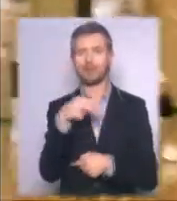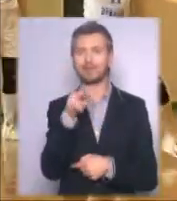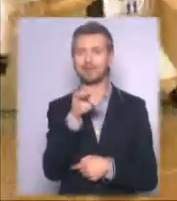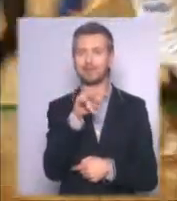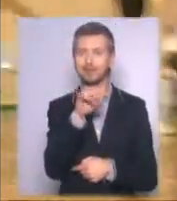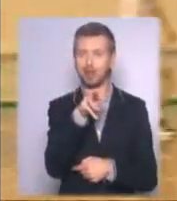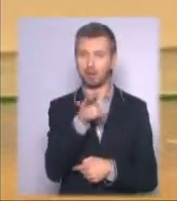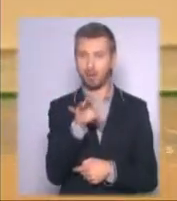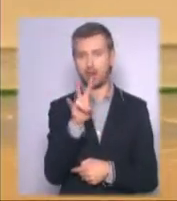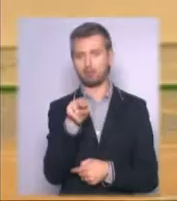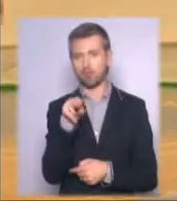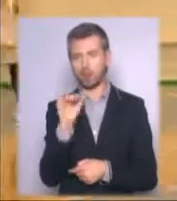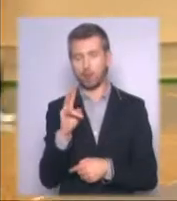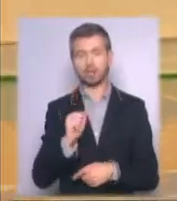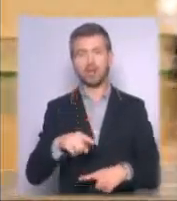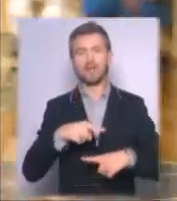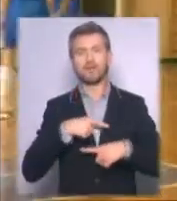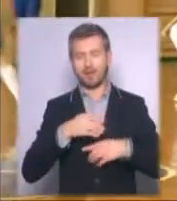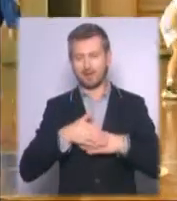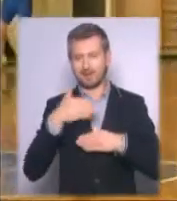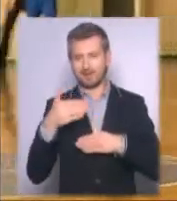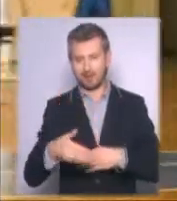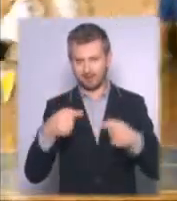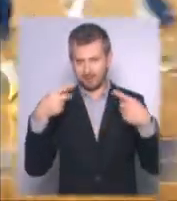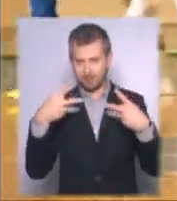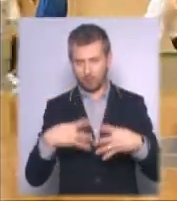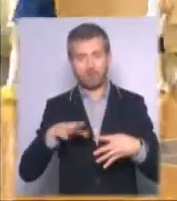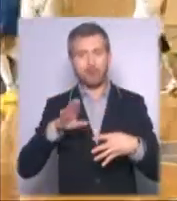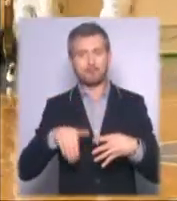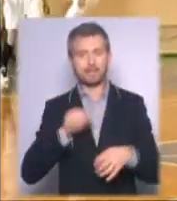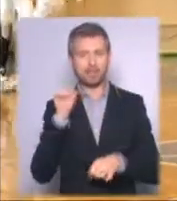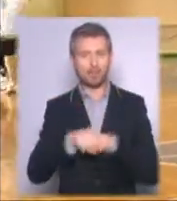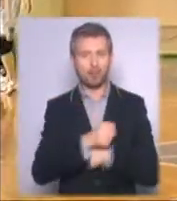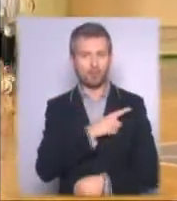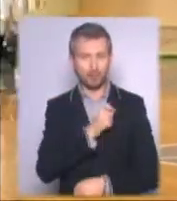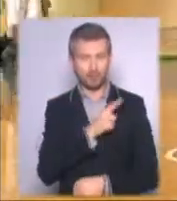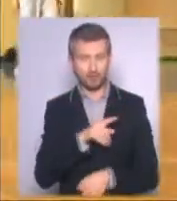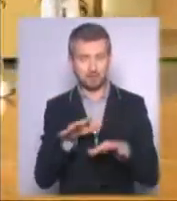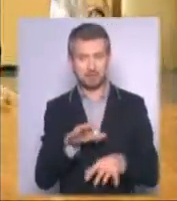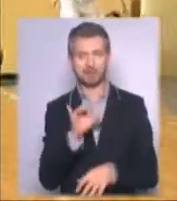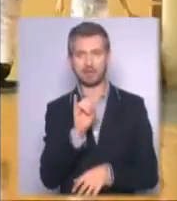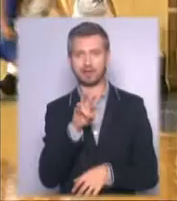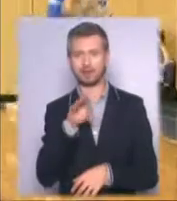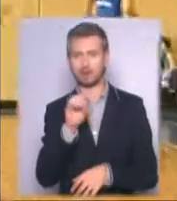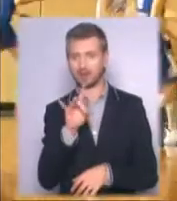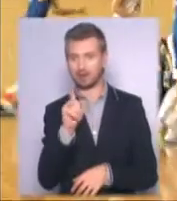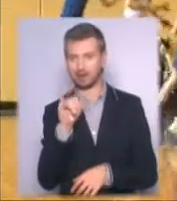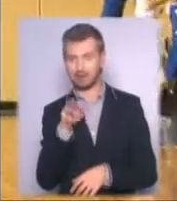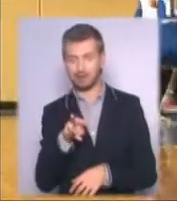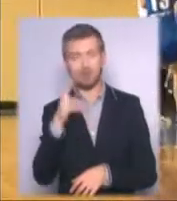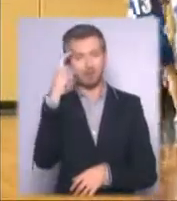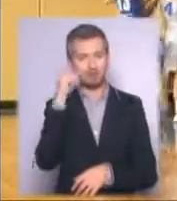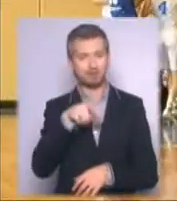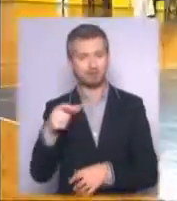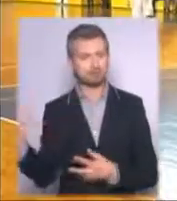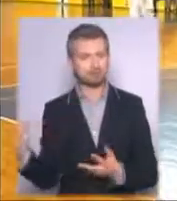НПУ». На фінальній стадії плей-офф після перемоги в Одесі над місцевим «Інтерхімом» киянки отримали можливість оформити